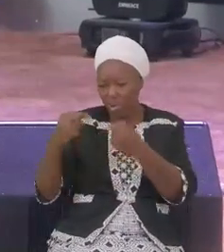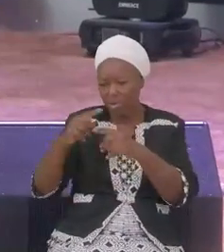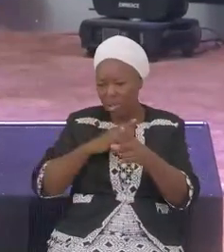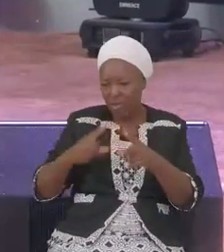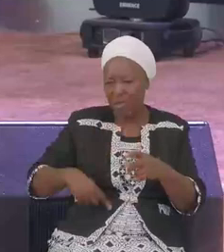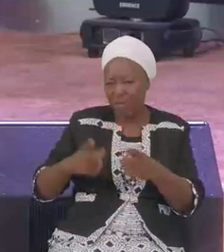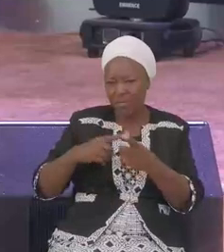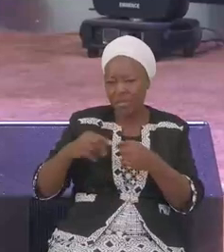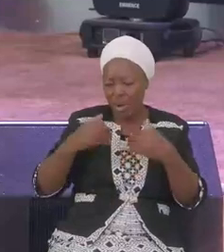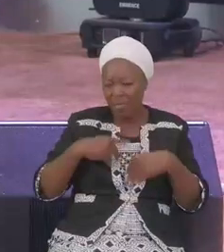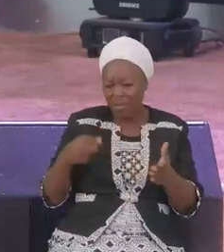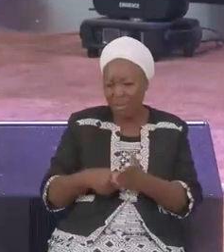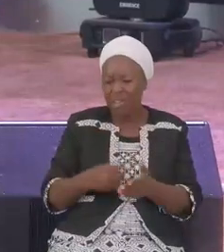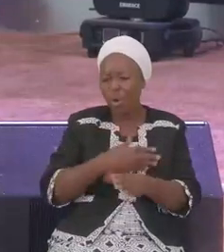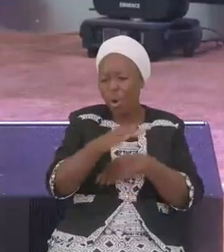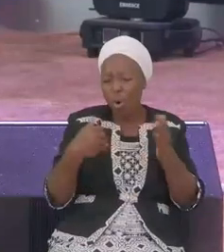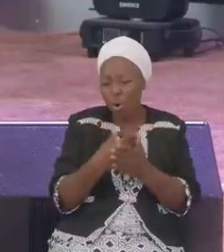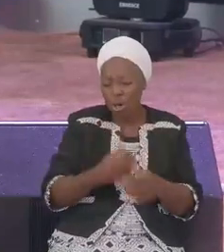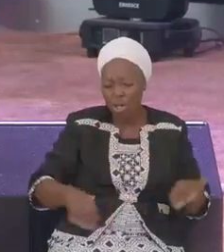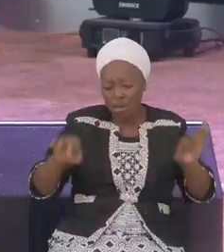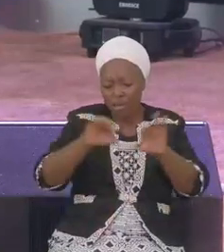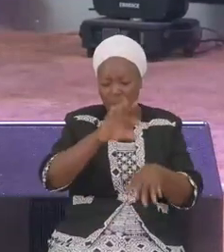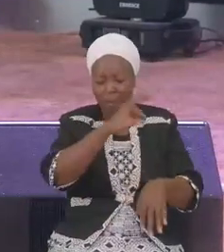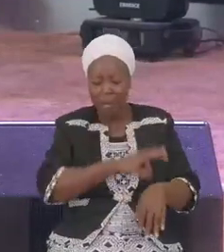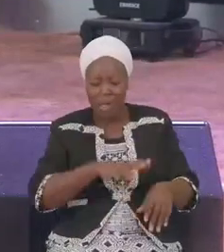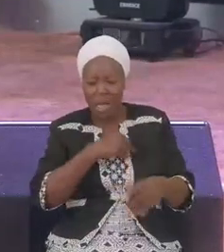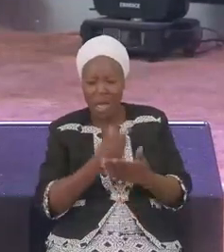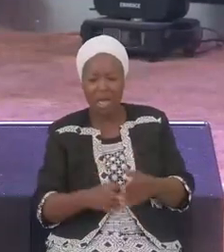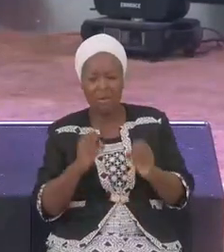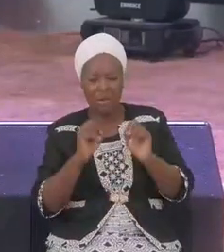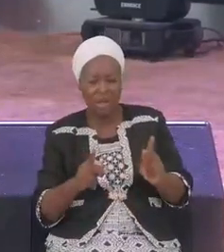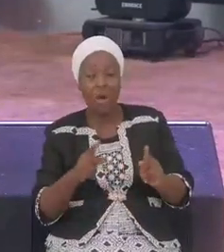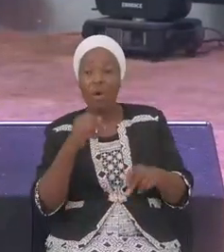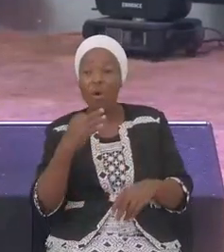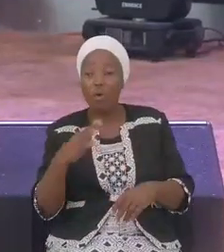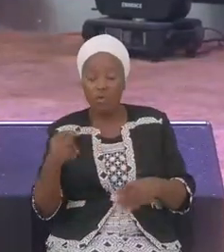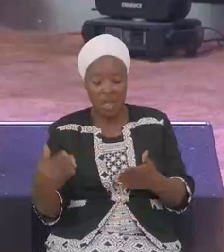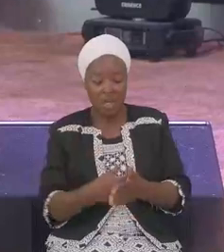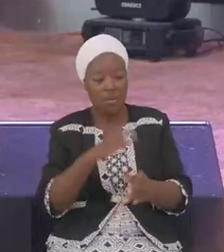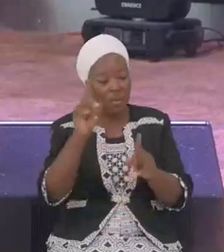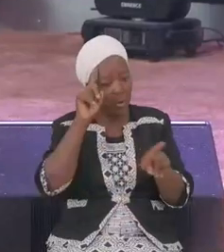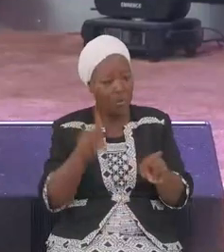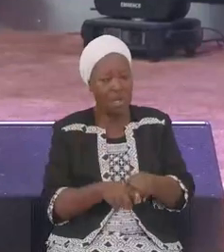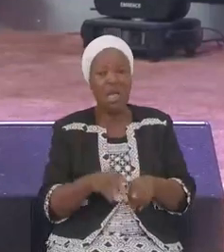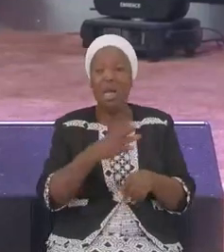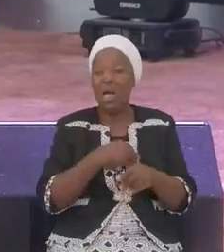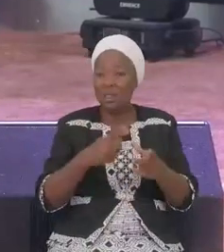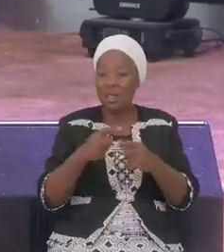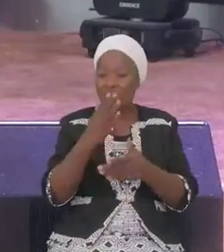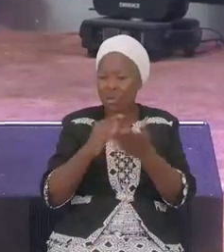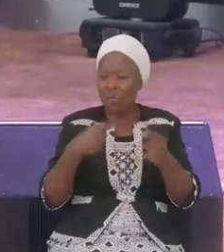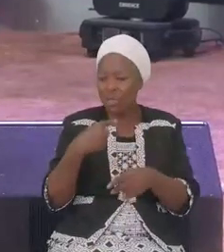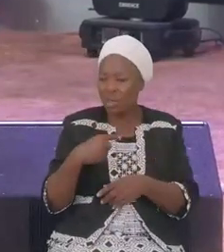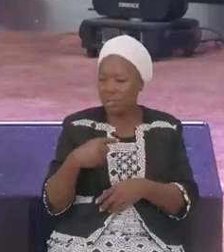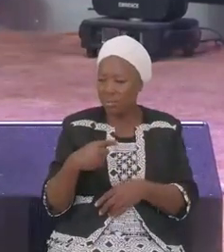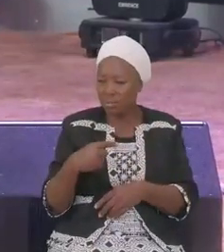as cet avantage de base, ce privilège de base de la nouvelle alliance.